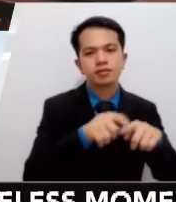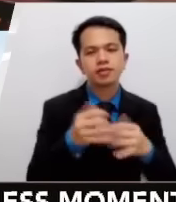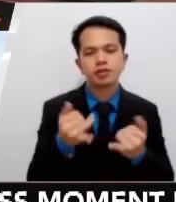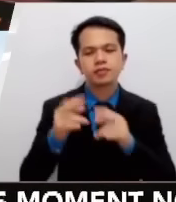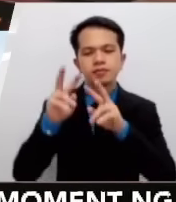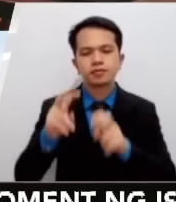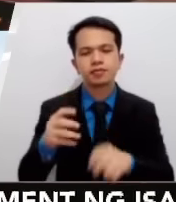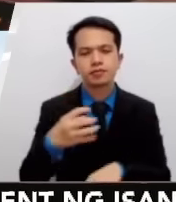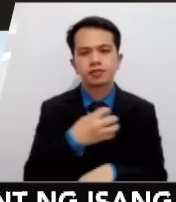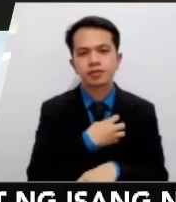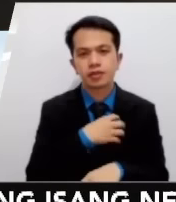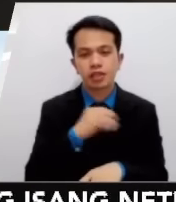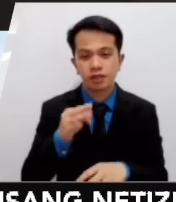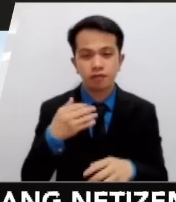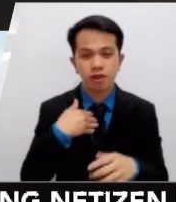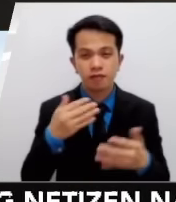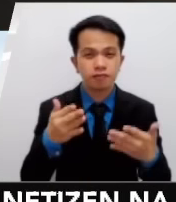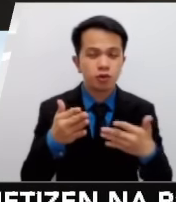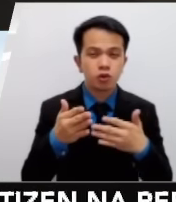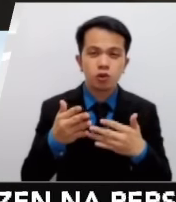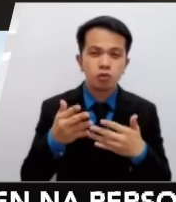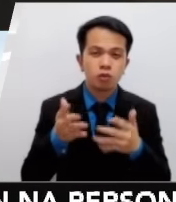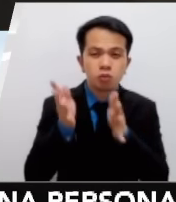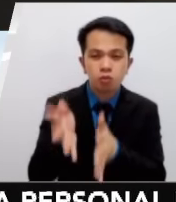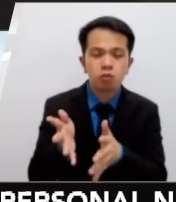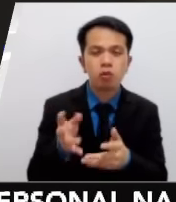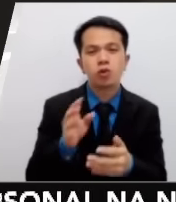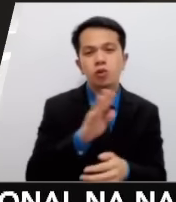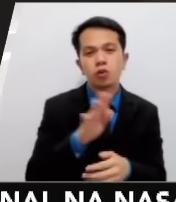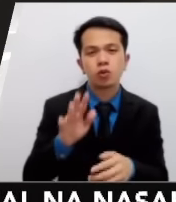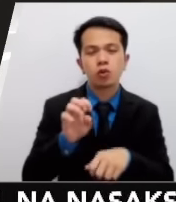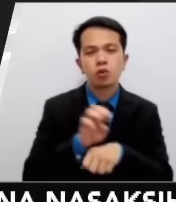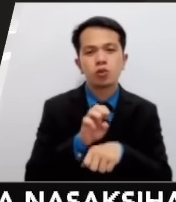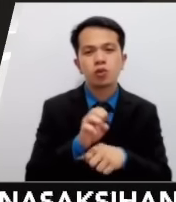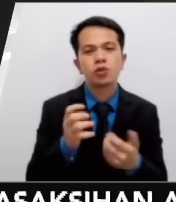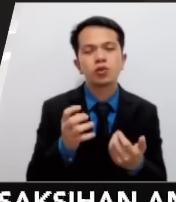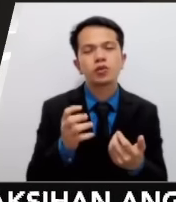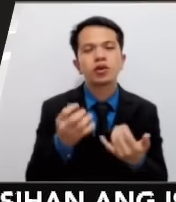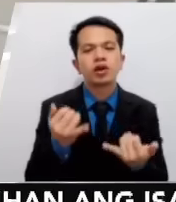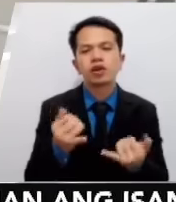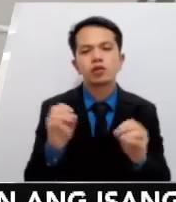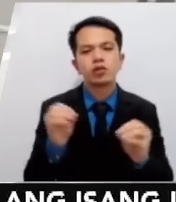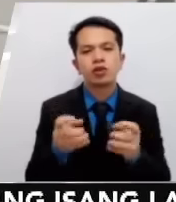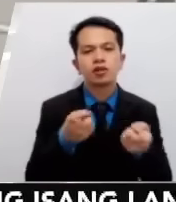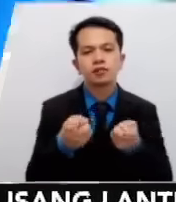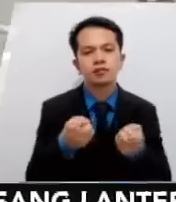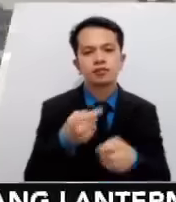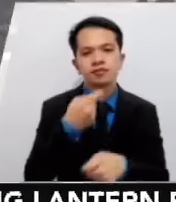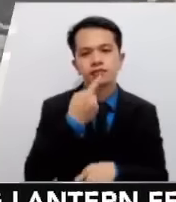may naging paglabag o kapababayaan ang employer ng biktima. Wala pang pahayag ang management ng hotel.